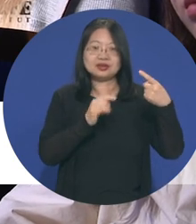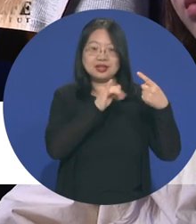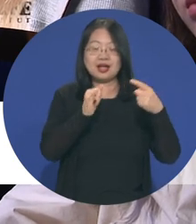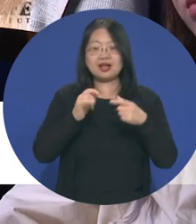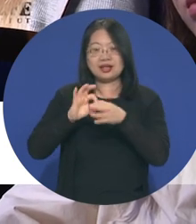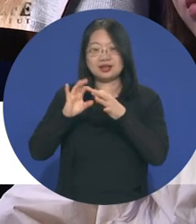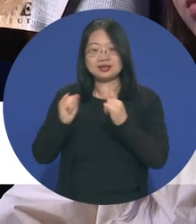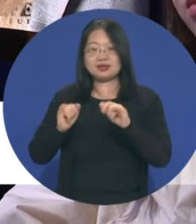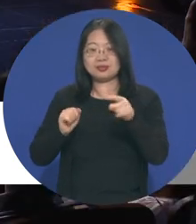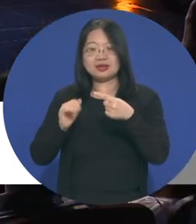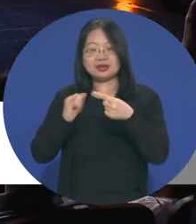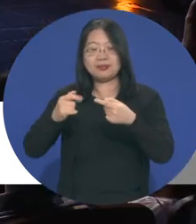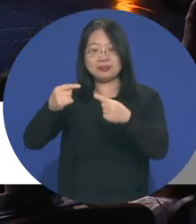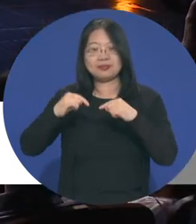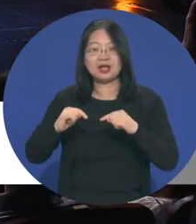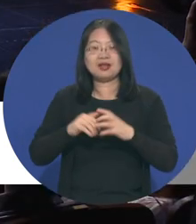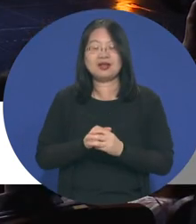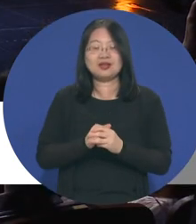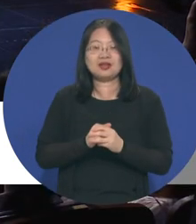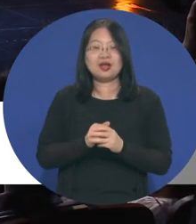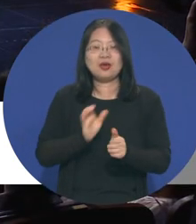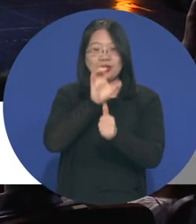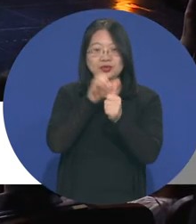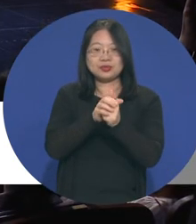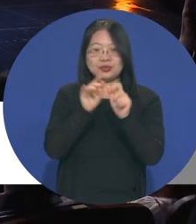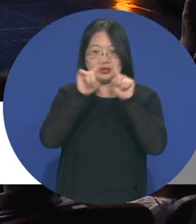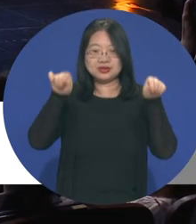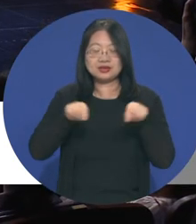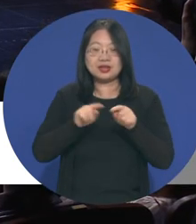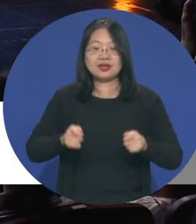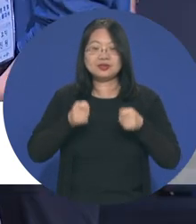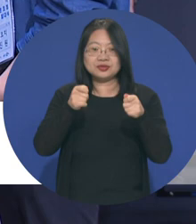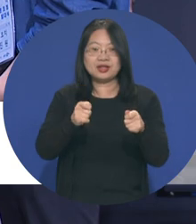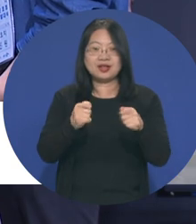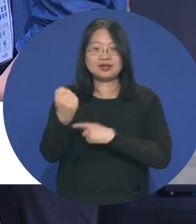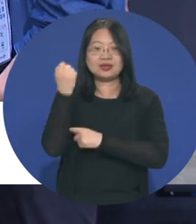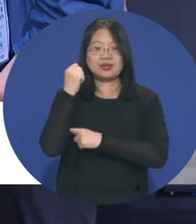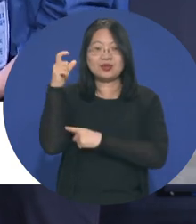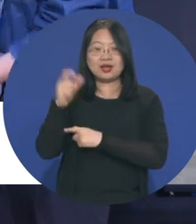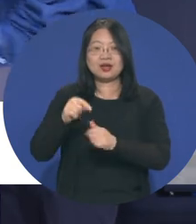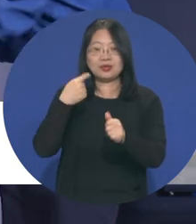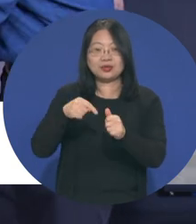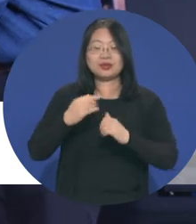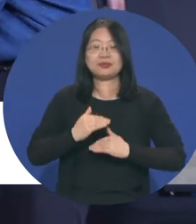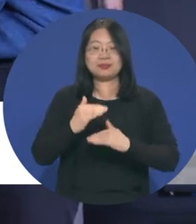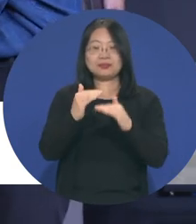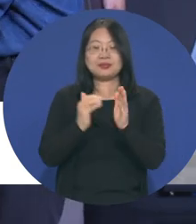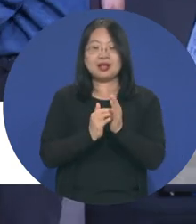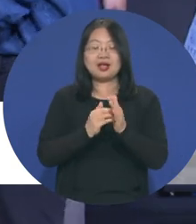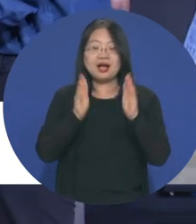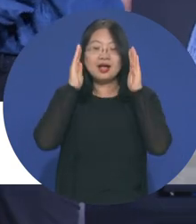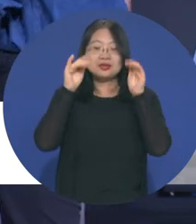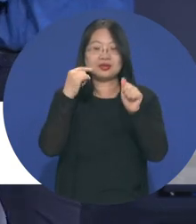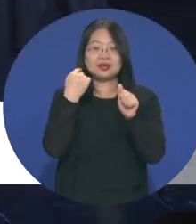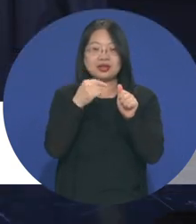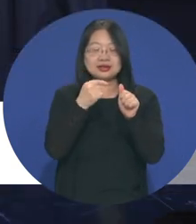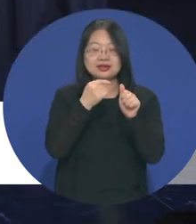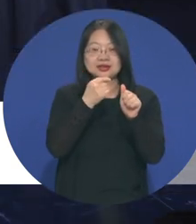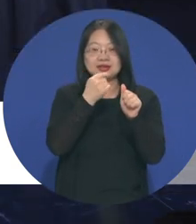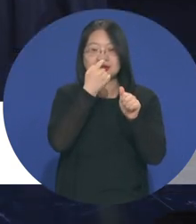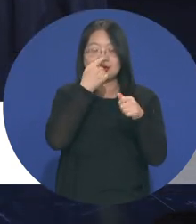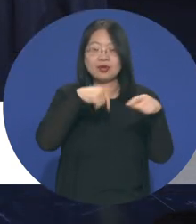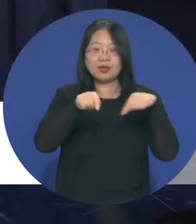참석했고 학습코치 위촉장 수요와 영양강화 교육 등이 진행됐습니다 학습 코치는 혼자 공부하기